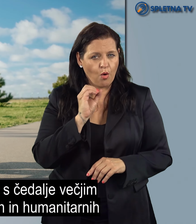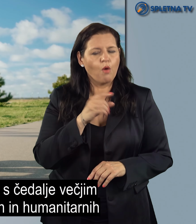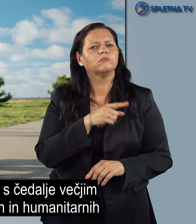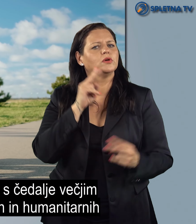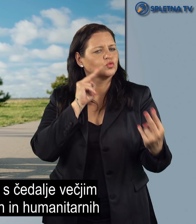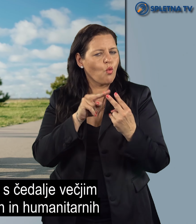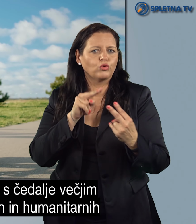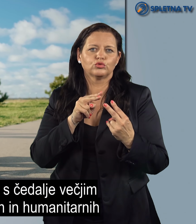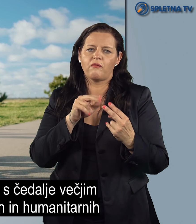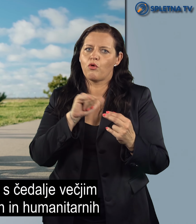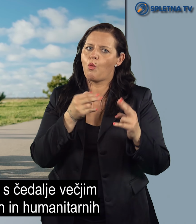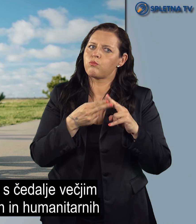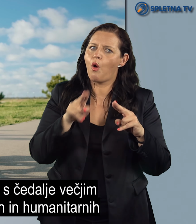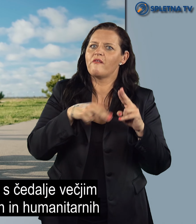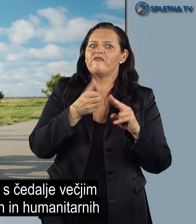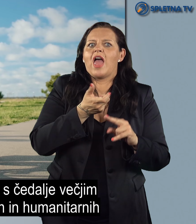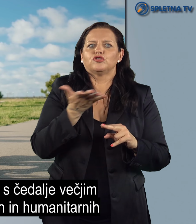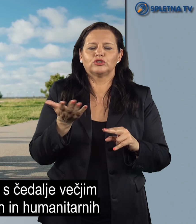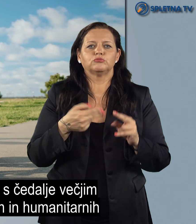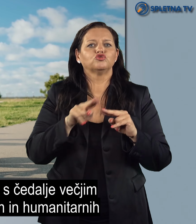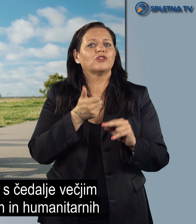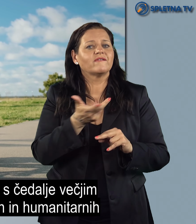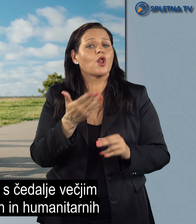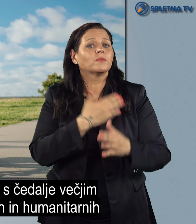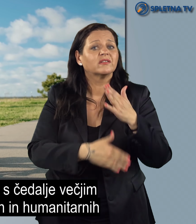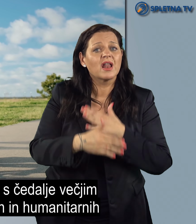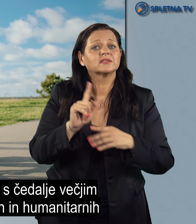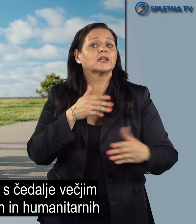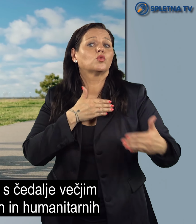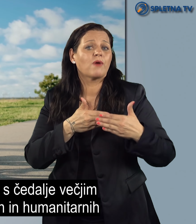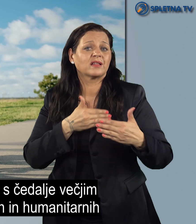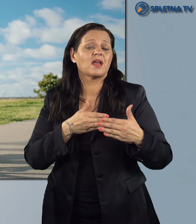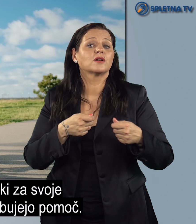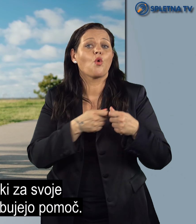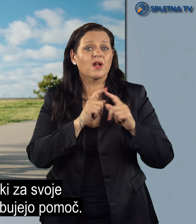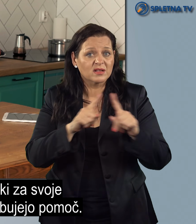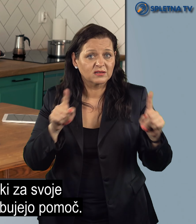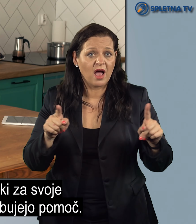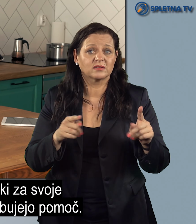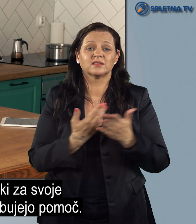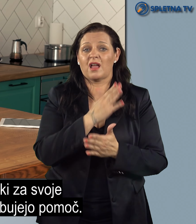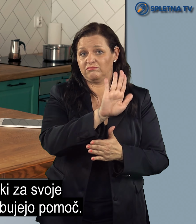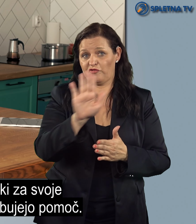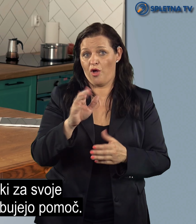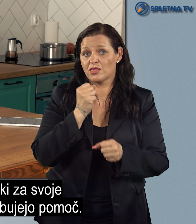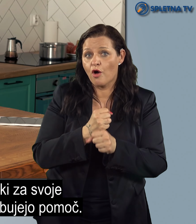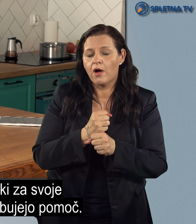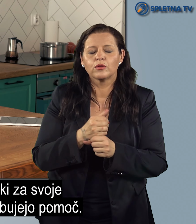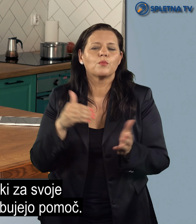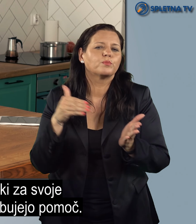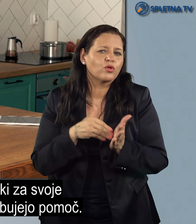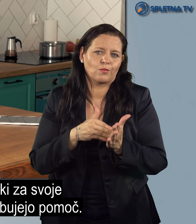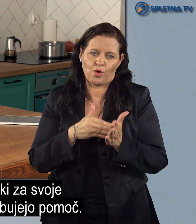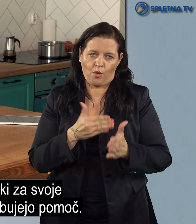V FIHU se soočajo s čedalje večjim številom invalidskih in humanitarnih organizacij, ki za svoje delovanje